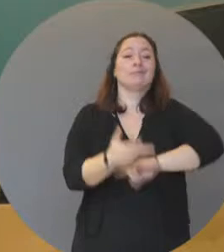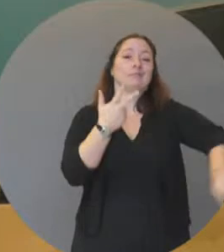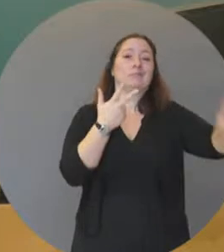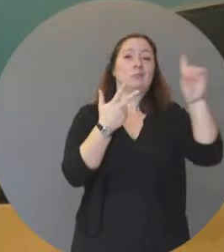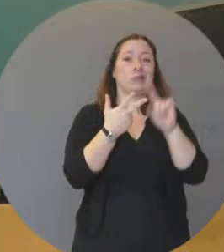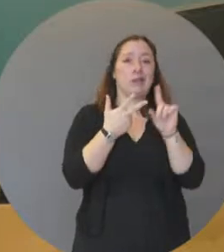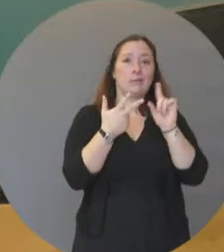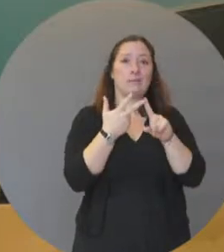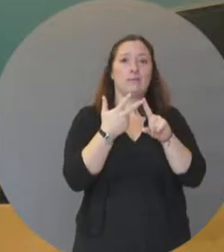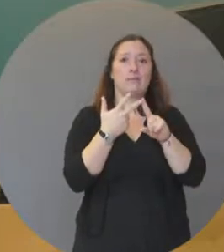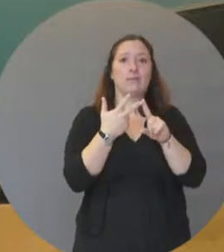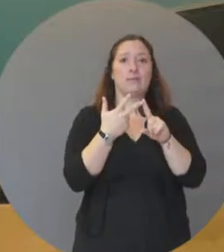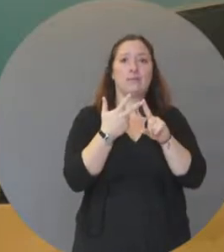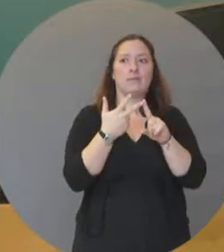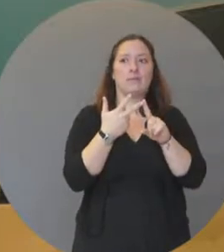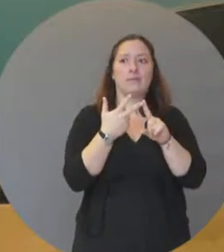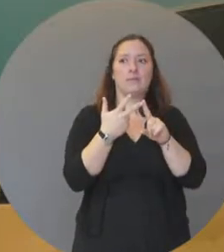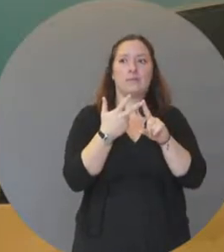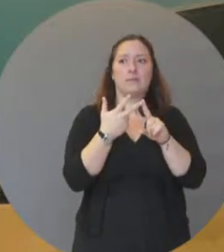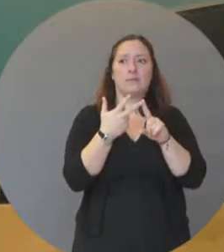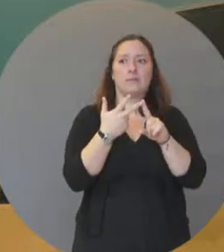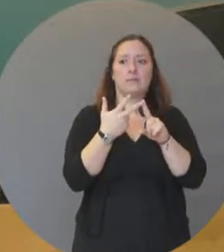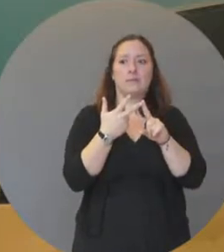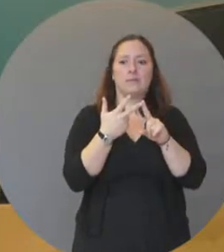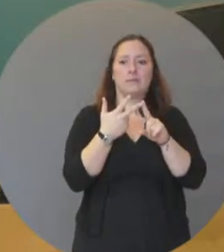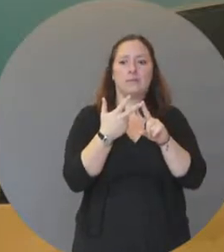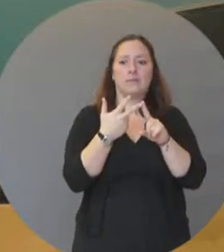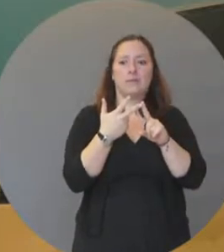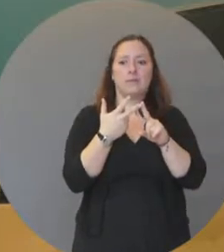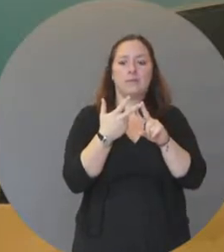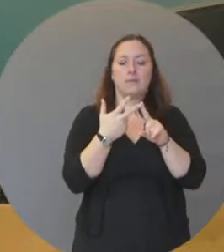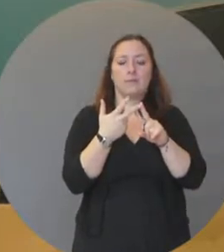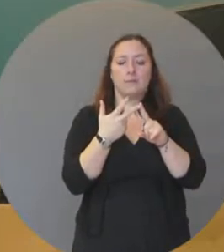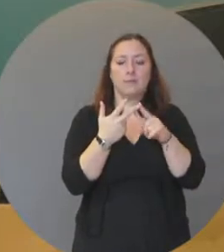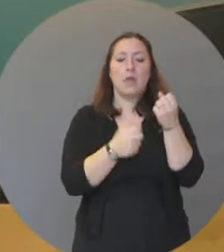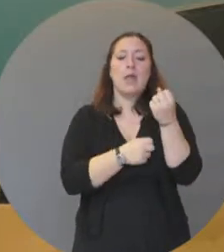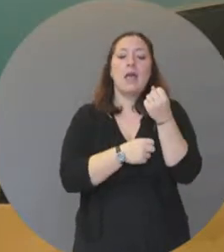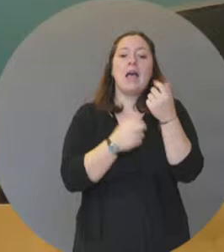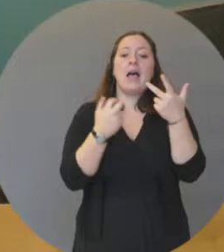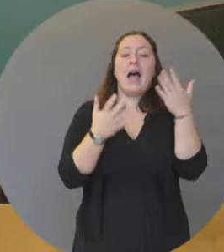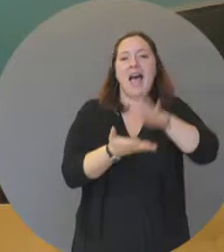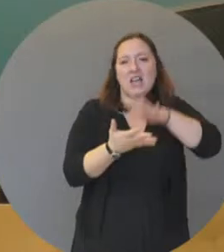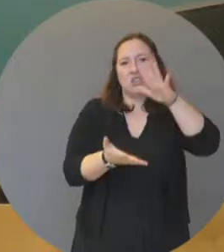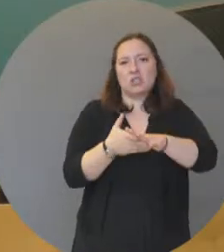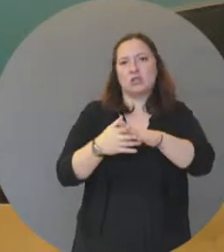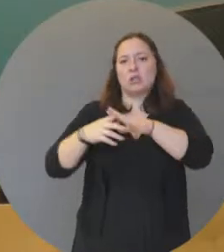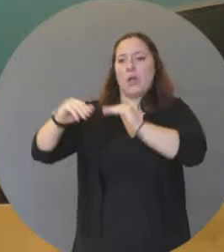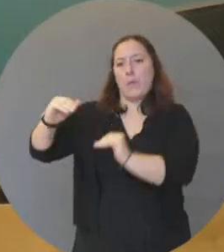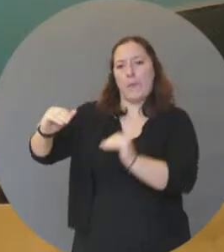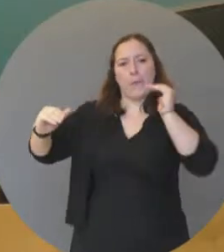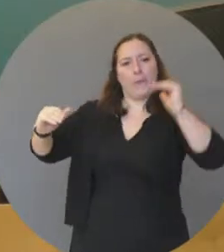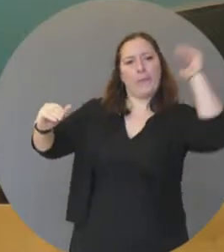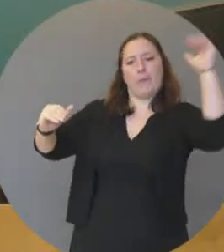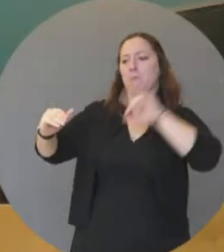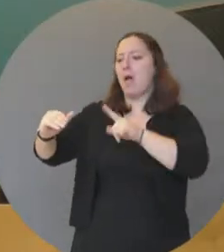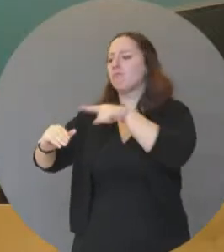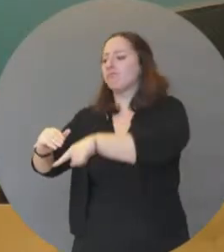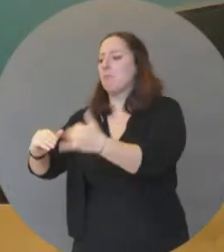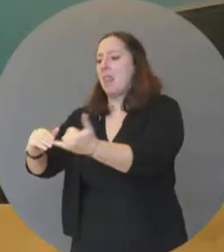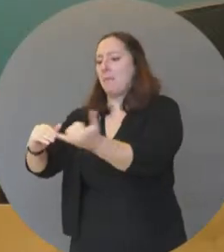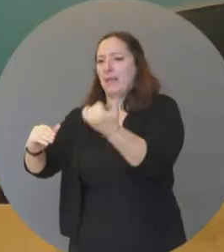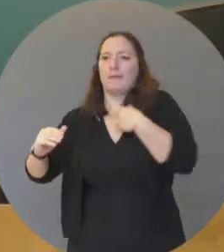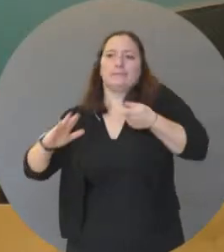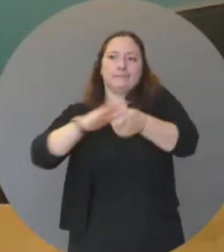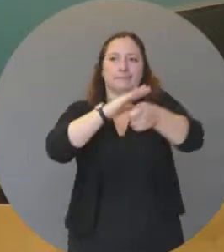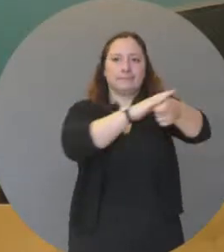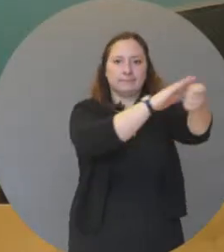plus âgés exemple Hauts-de-Seine qui équipe de la cinquième à la troisième 3 nécessite évidemment